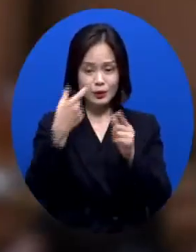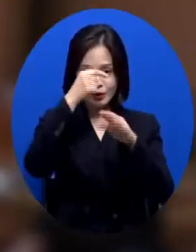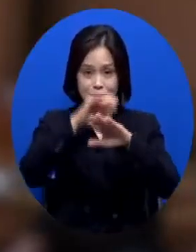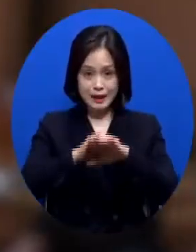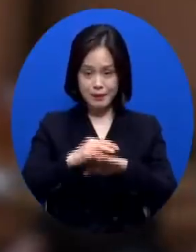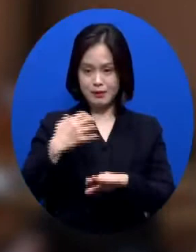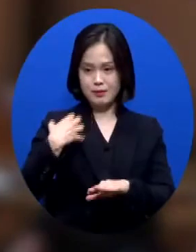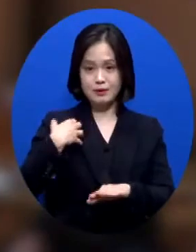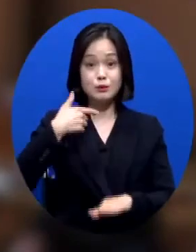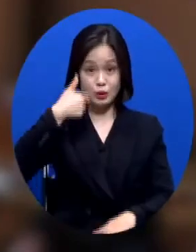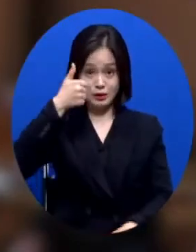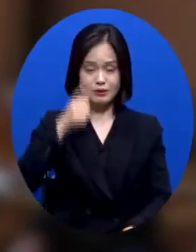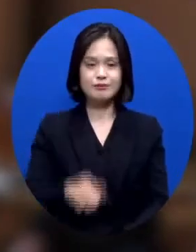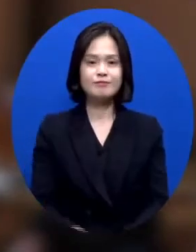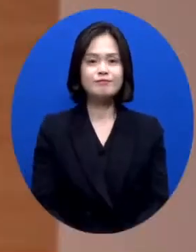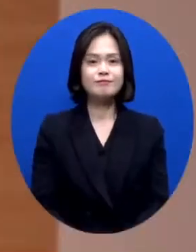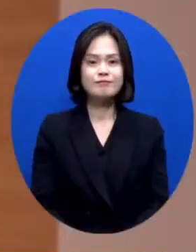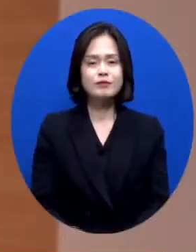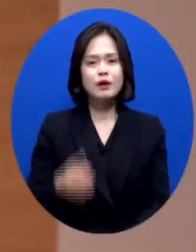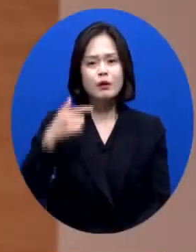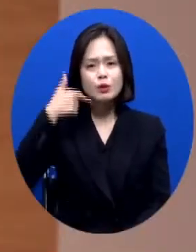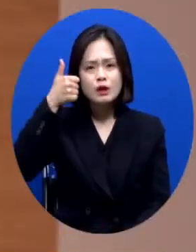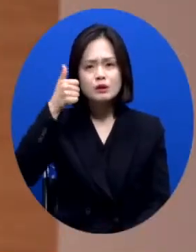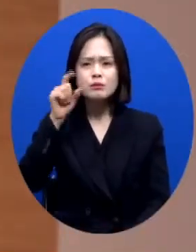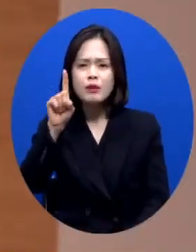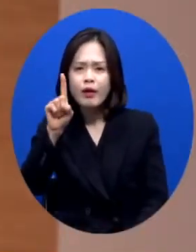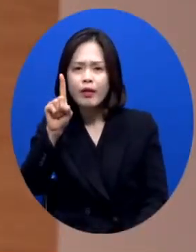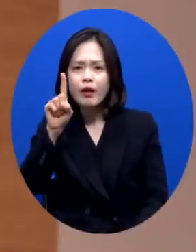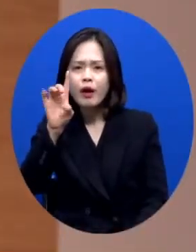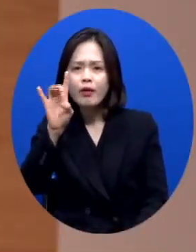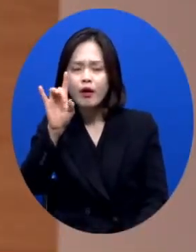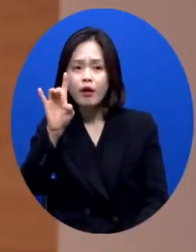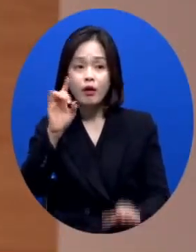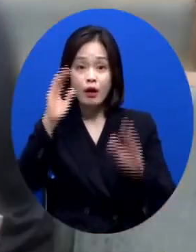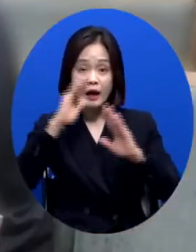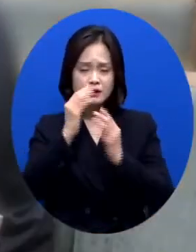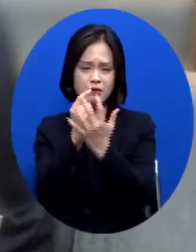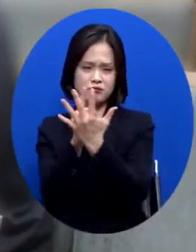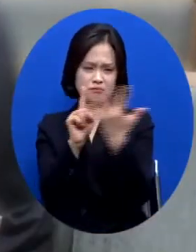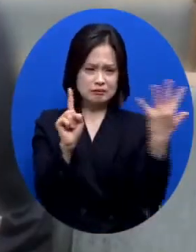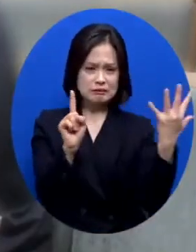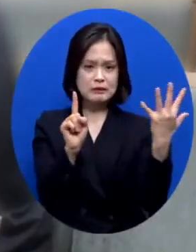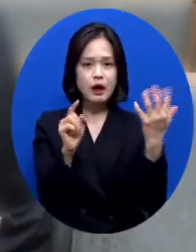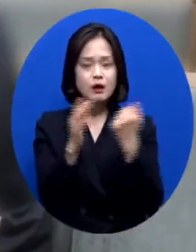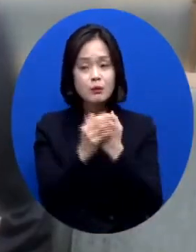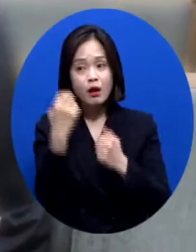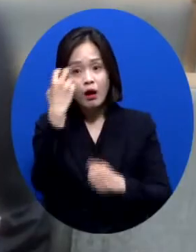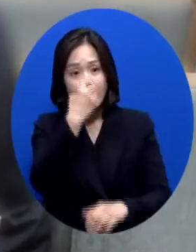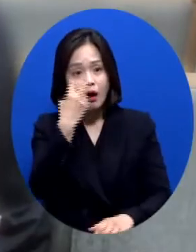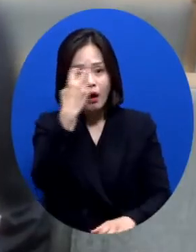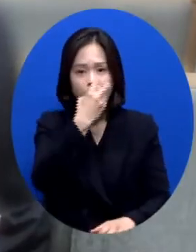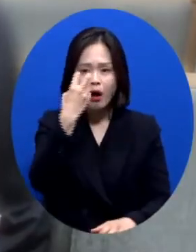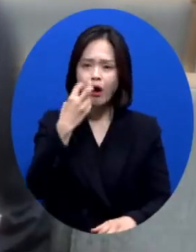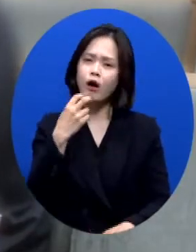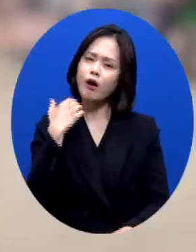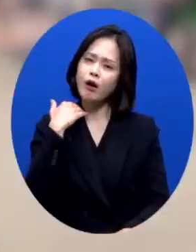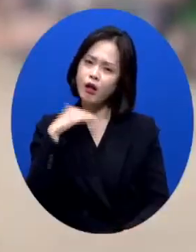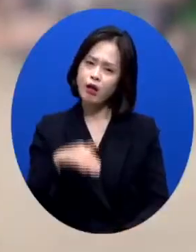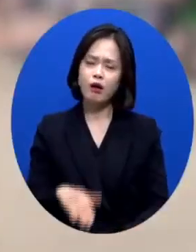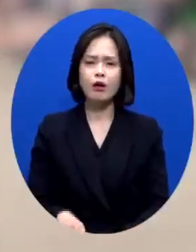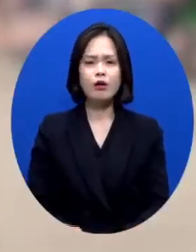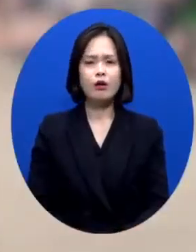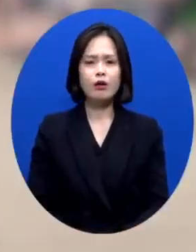하지만 소수의 교목 2 다수의 대학생들을 전 2 하거나 신앙을 관리 하기에는 무리가 될 때도 있습니다